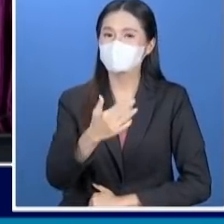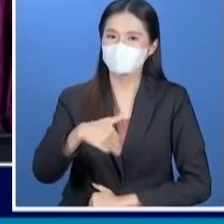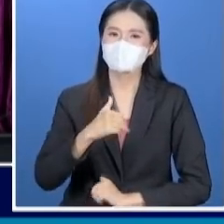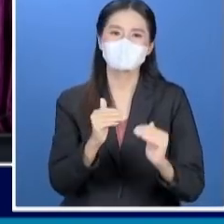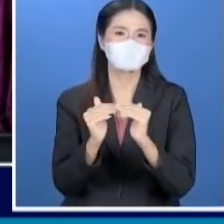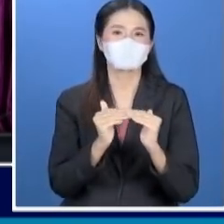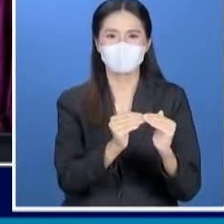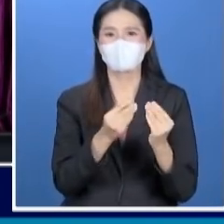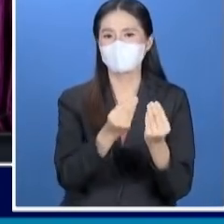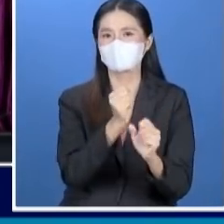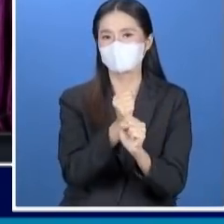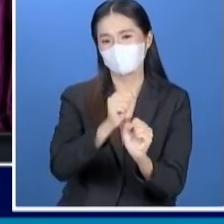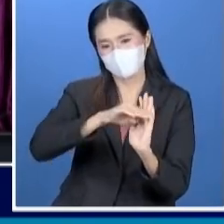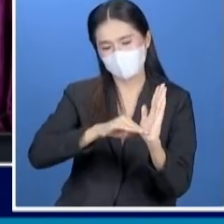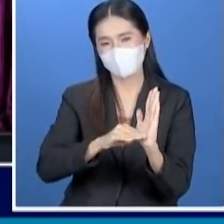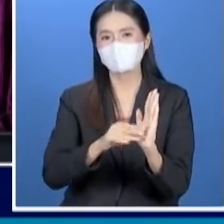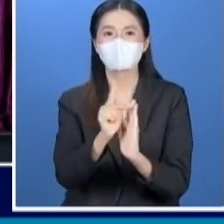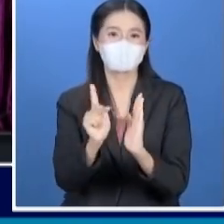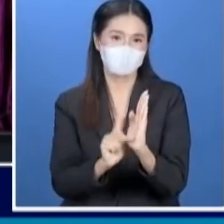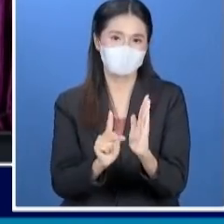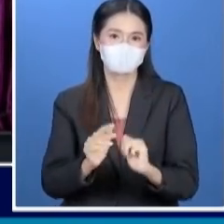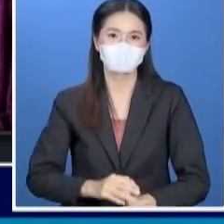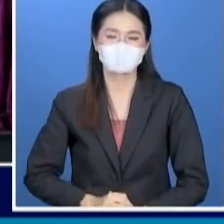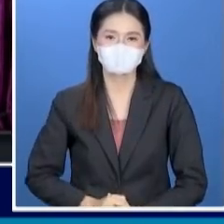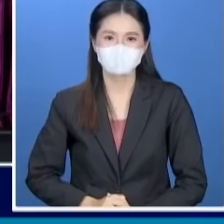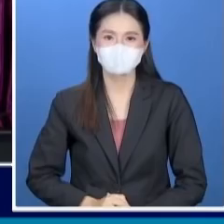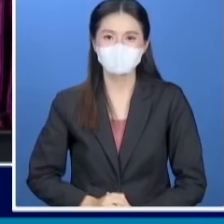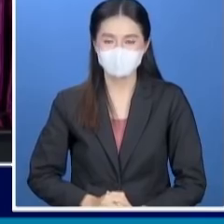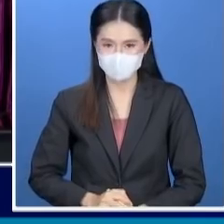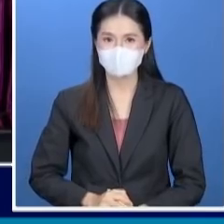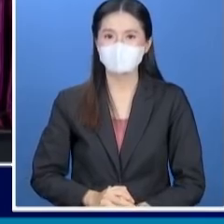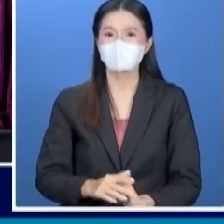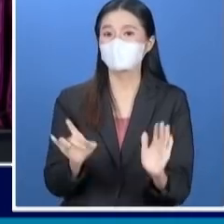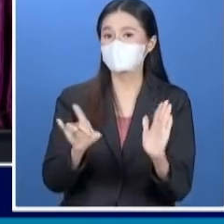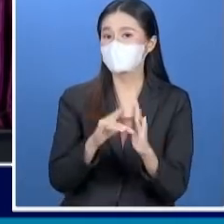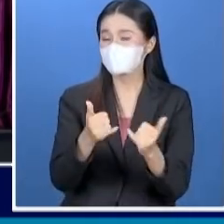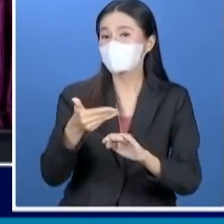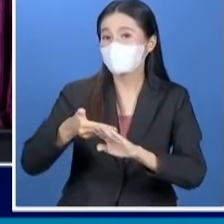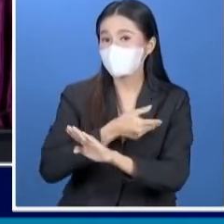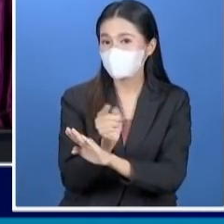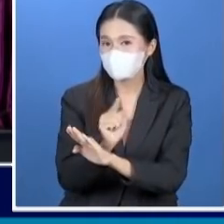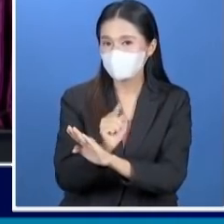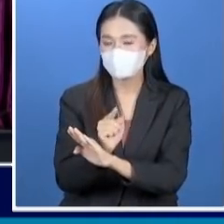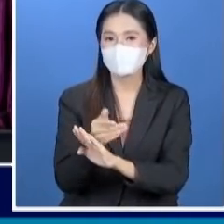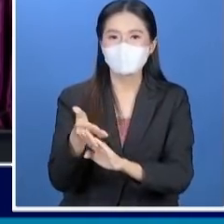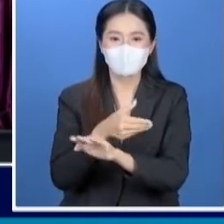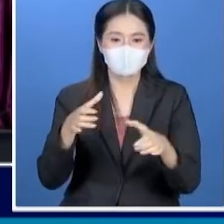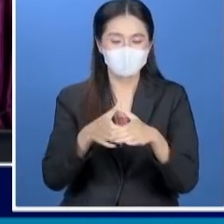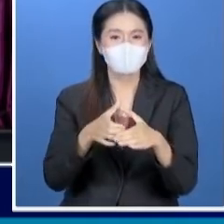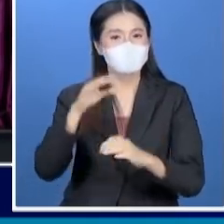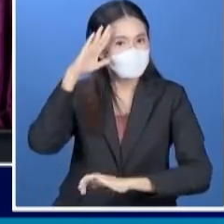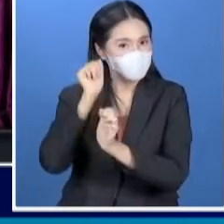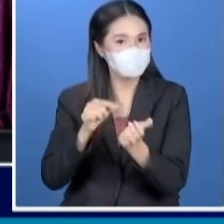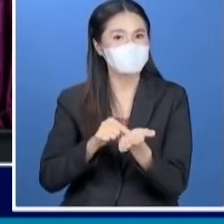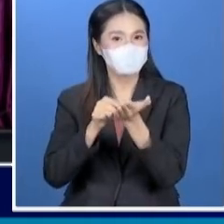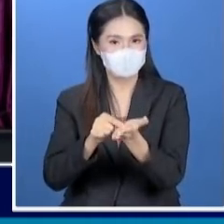ป็นธรรมนะครับต่อกระบวนการยุติธรรมนะครับนะครับในช่วงท้ายนะครับก่อนที่คณะงานจะนำสำ